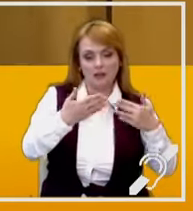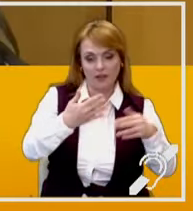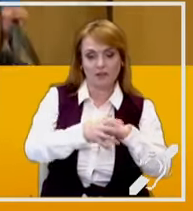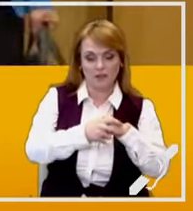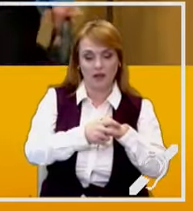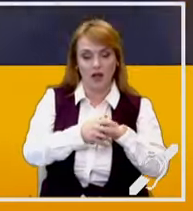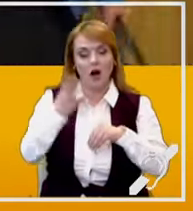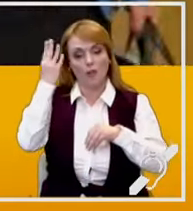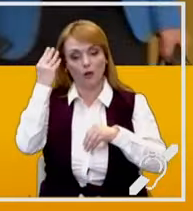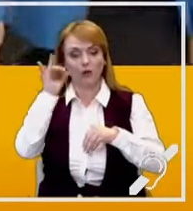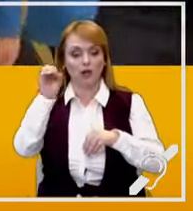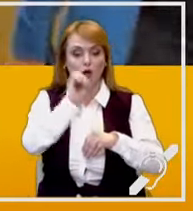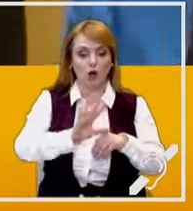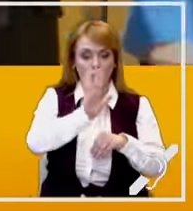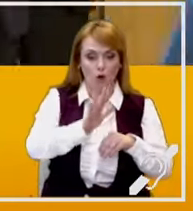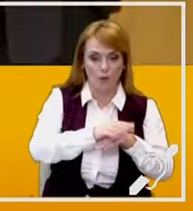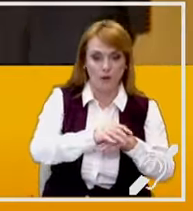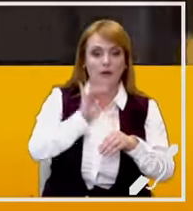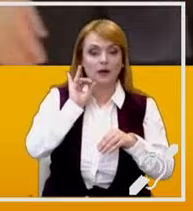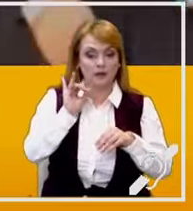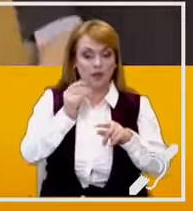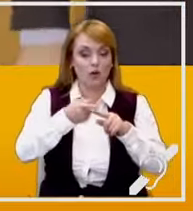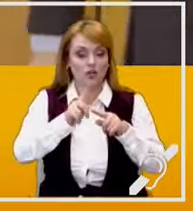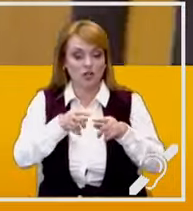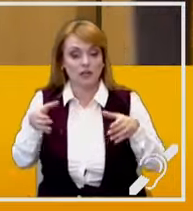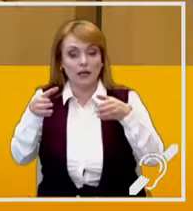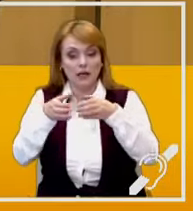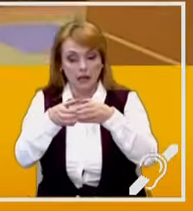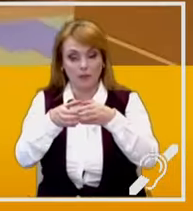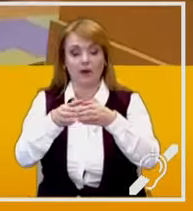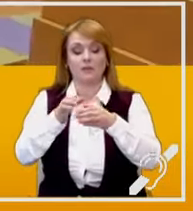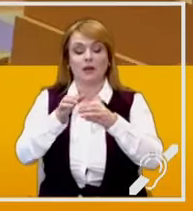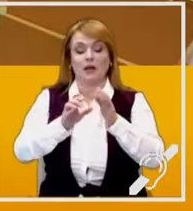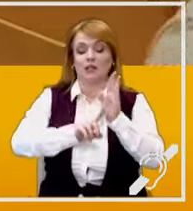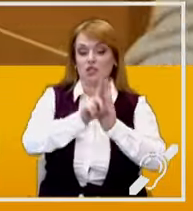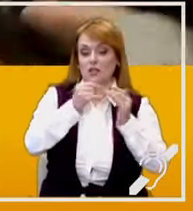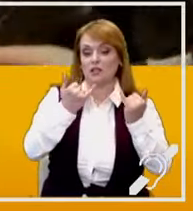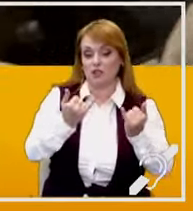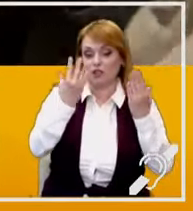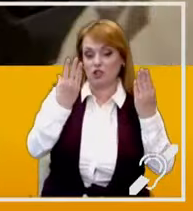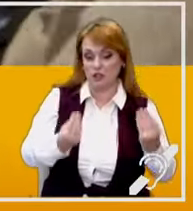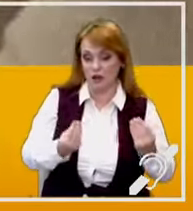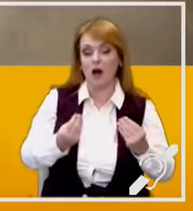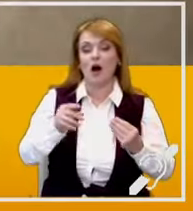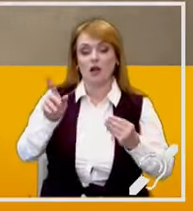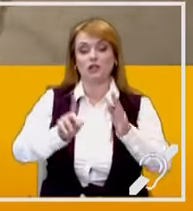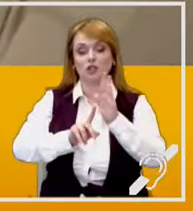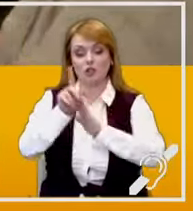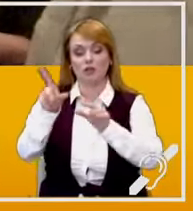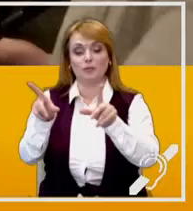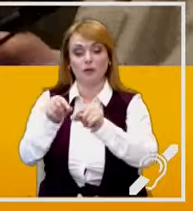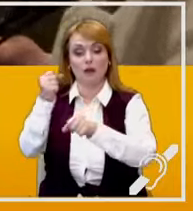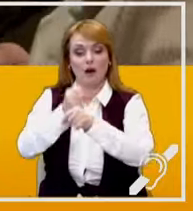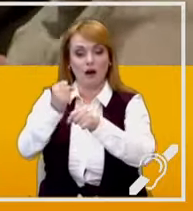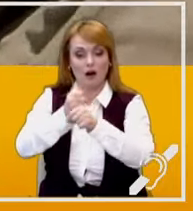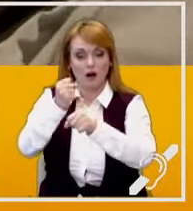Extindere a Uniunii Europene. Cu această echipă se va lucra de acum încolo, ne-a declarat acesta, în următoarea perioadă. Vor mai avea